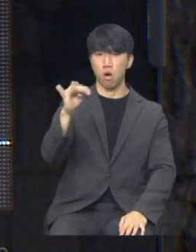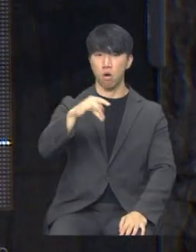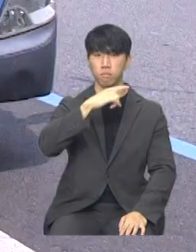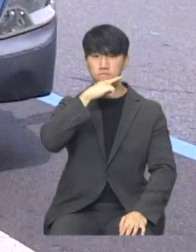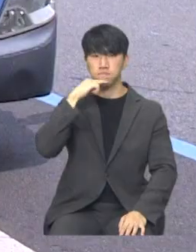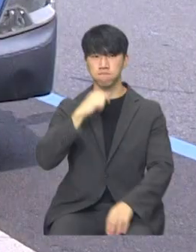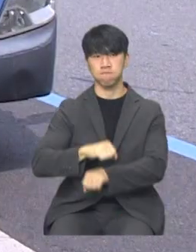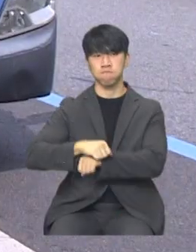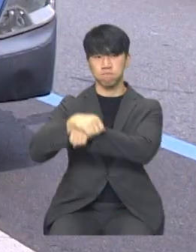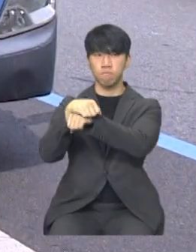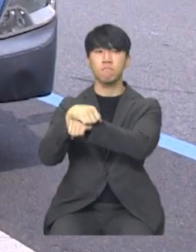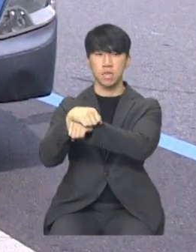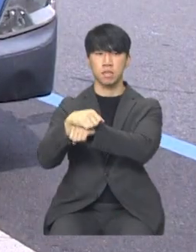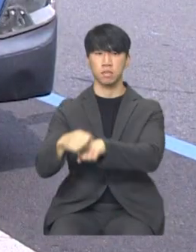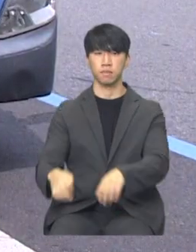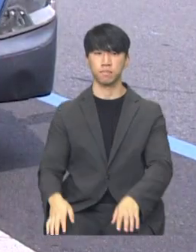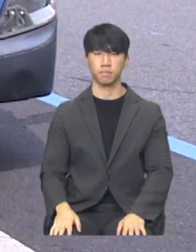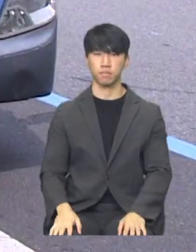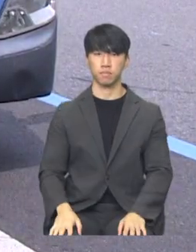기록했습니다. BTV 뉴스 이영구입니다.